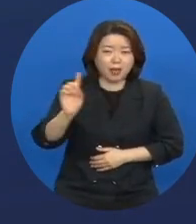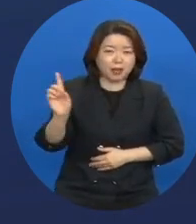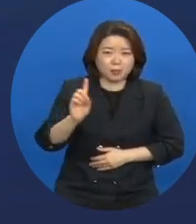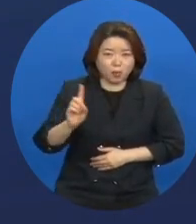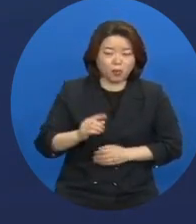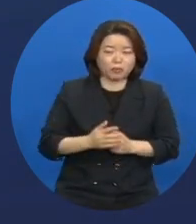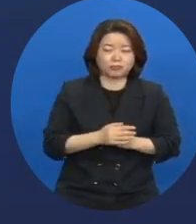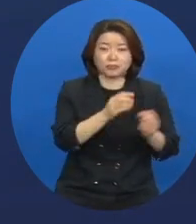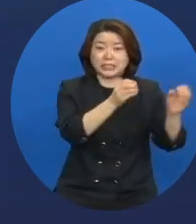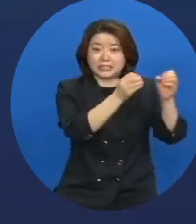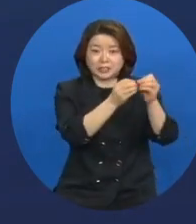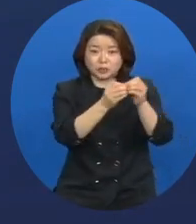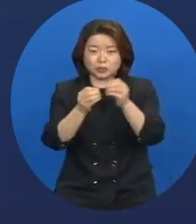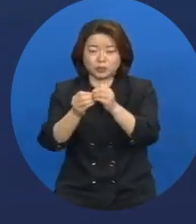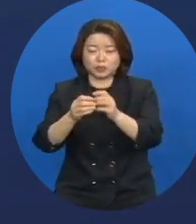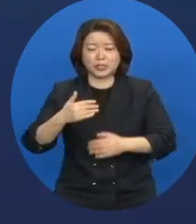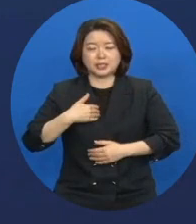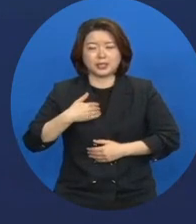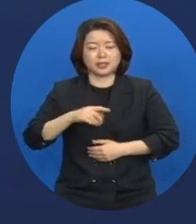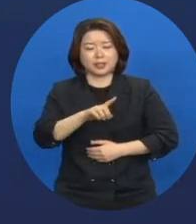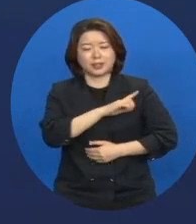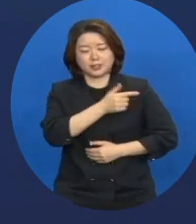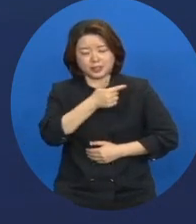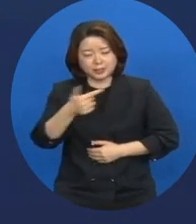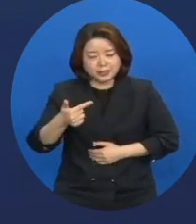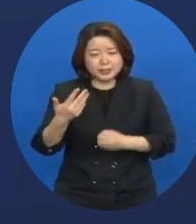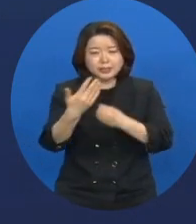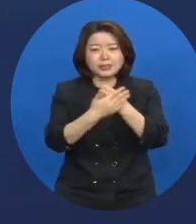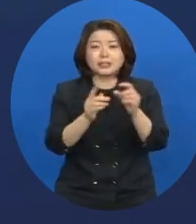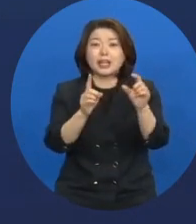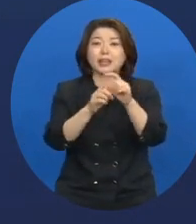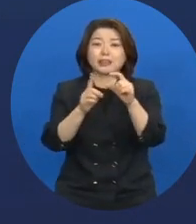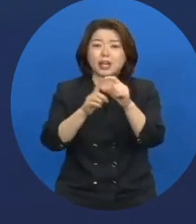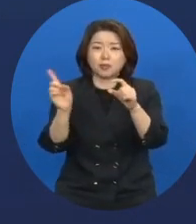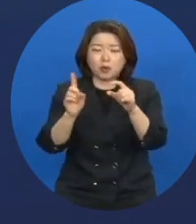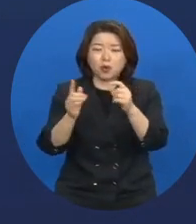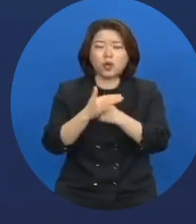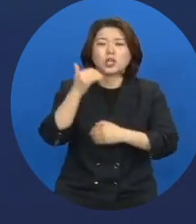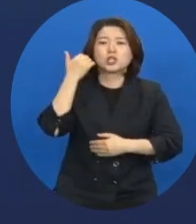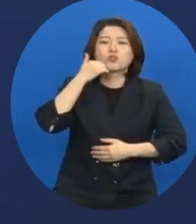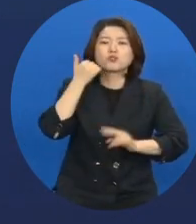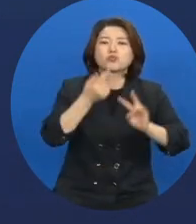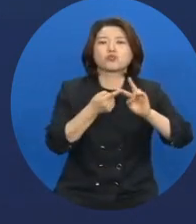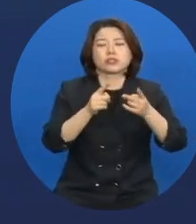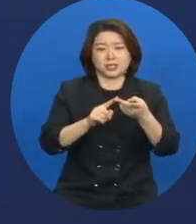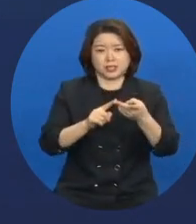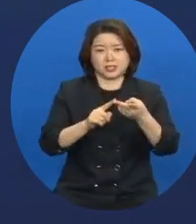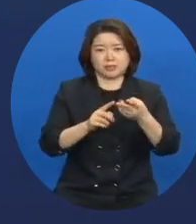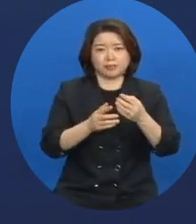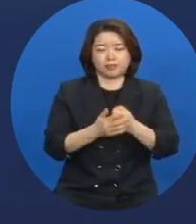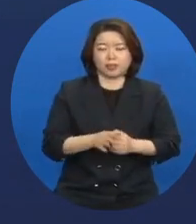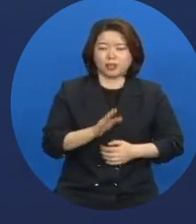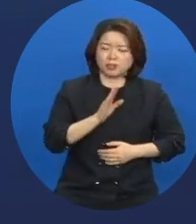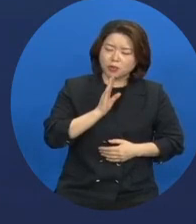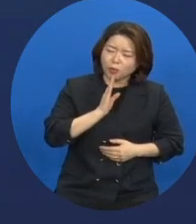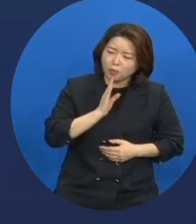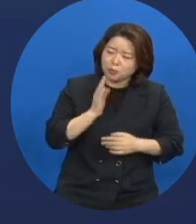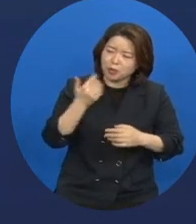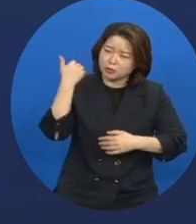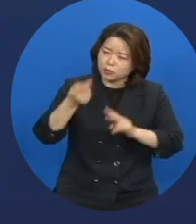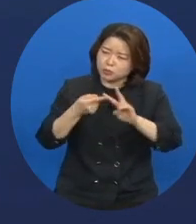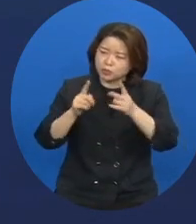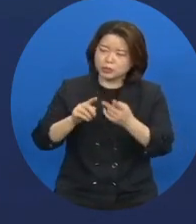이 구절에서 저에게 가장 큰 은혜가 되는 단어가 누구든지입니다. 정말